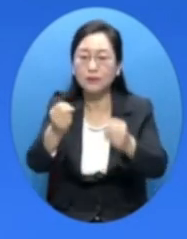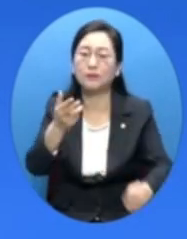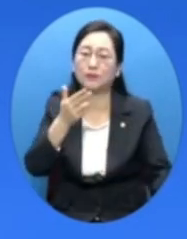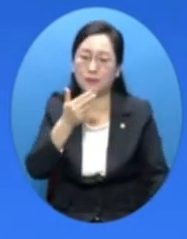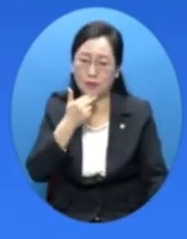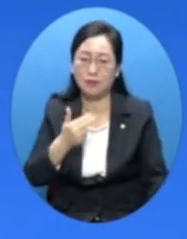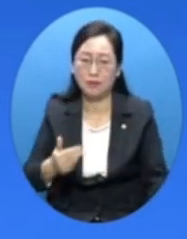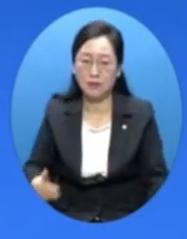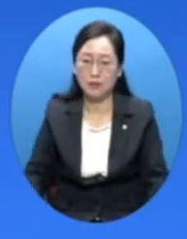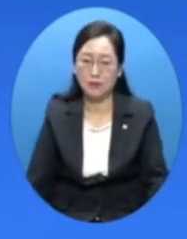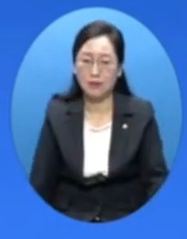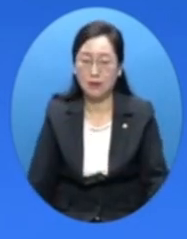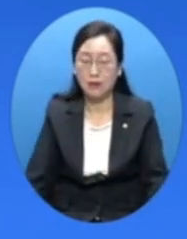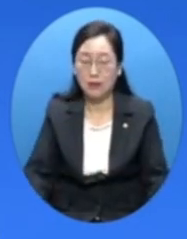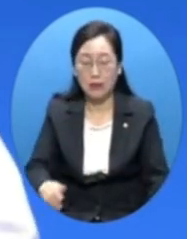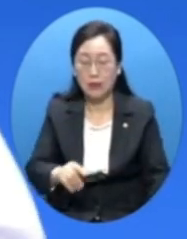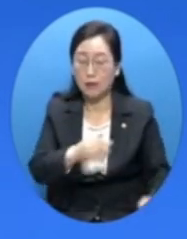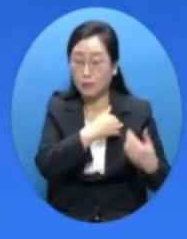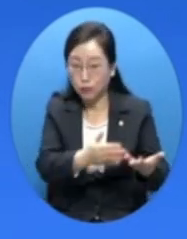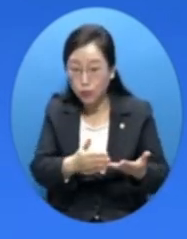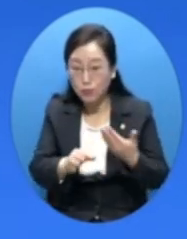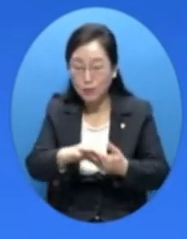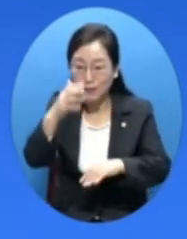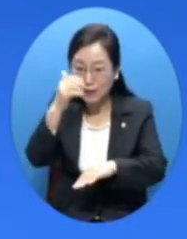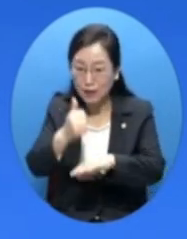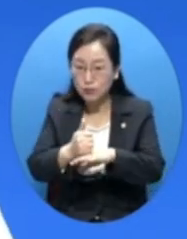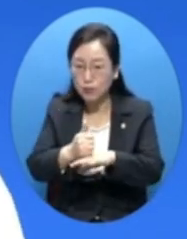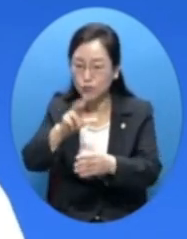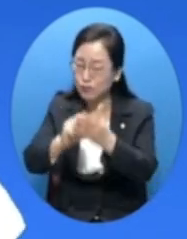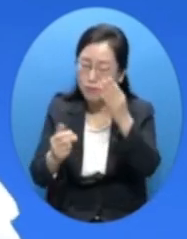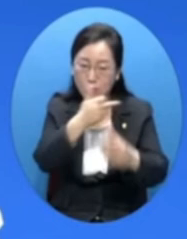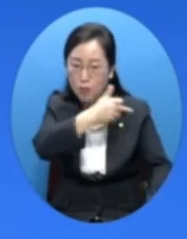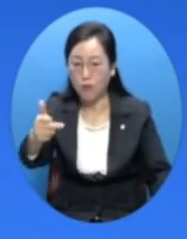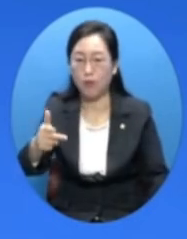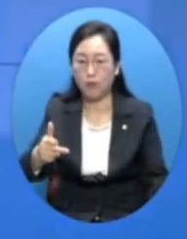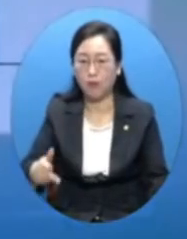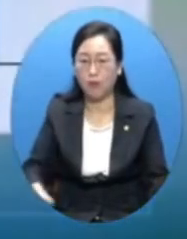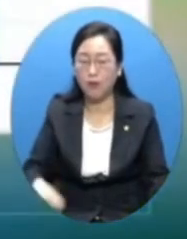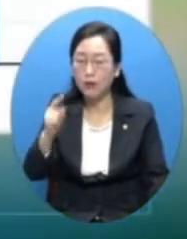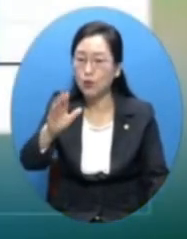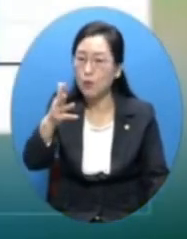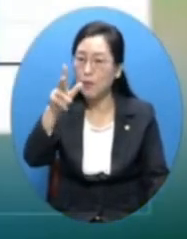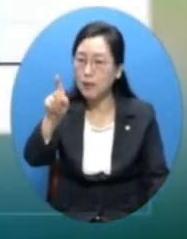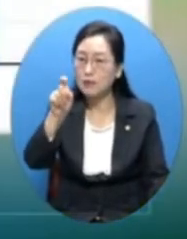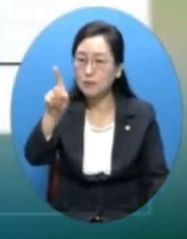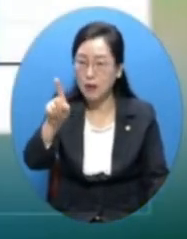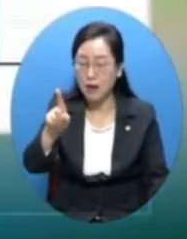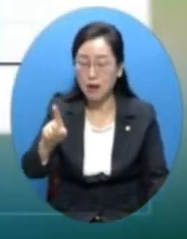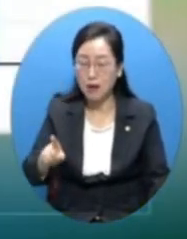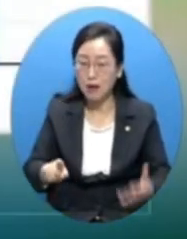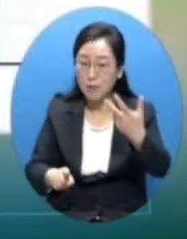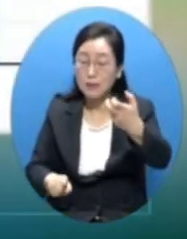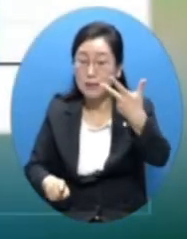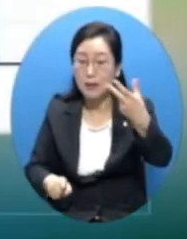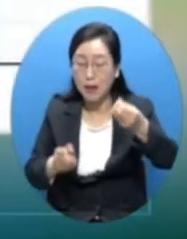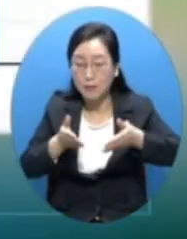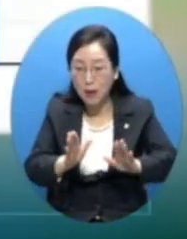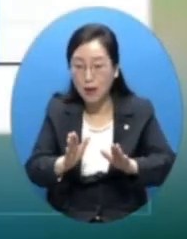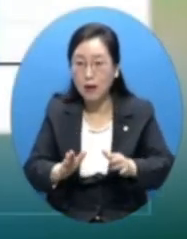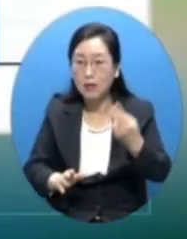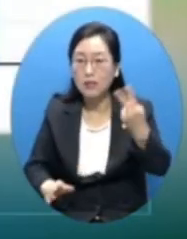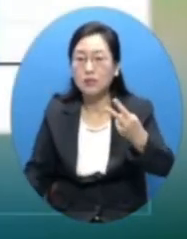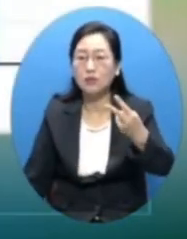있습니다. 그들의 나라로 보면 이것은 국가적인 재앙이 되고 말 것입니다. 1981년도에 87만 명이 태어났는데